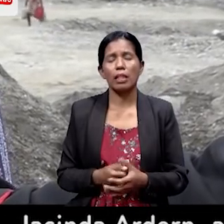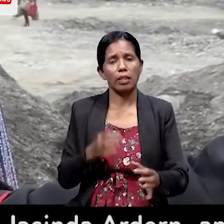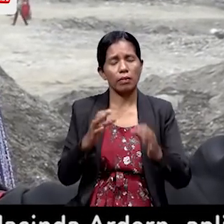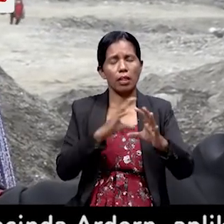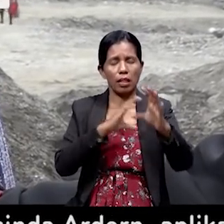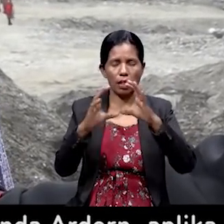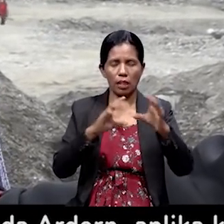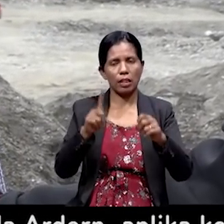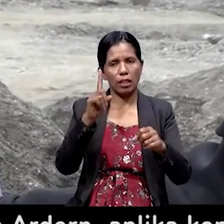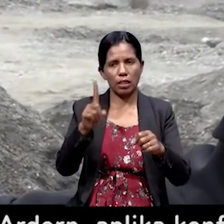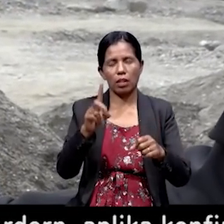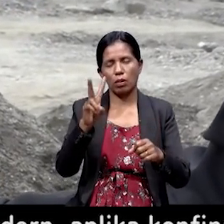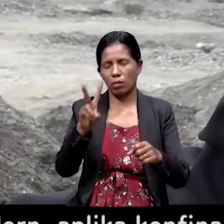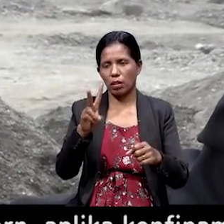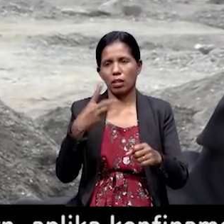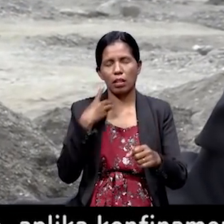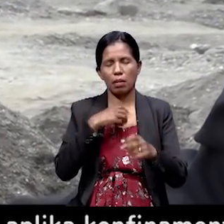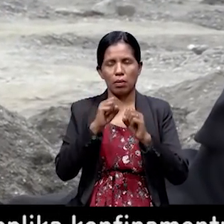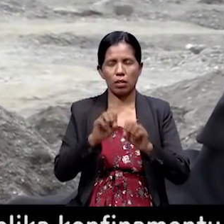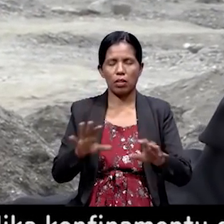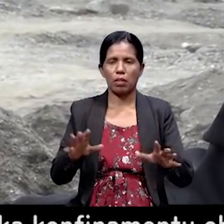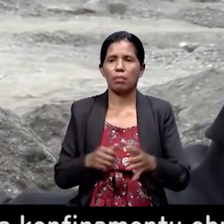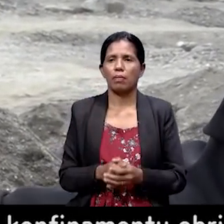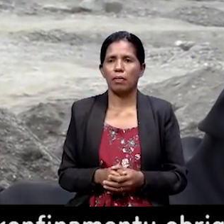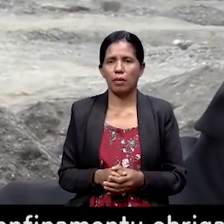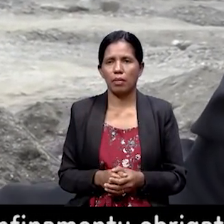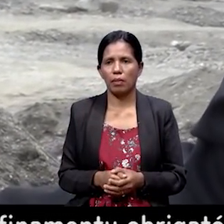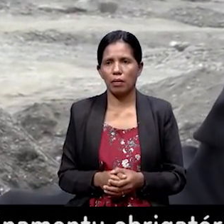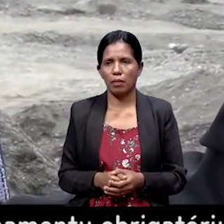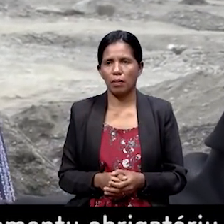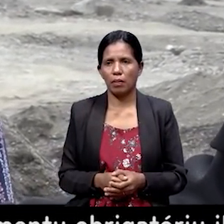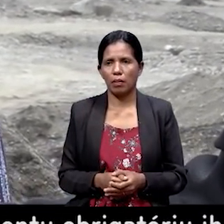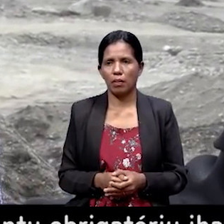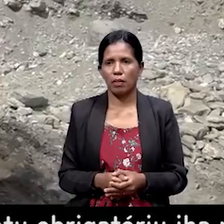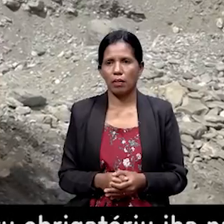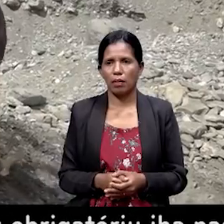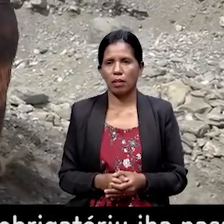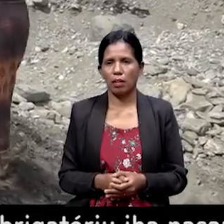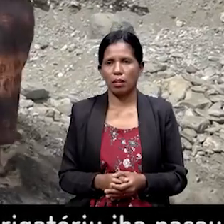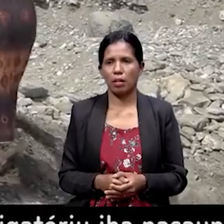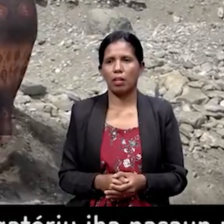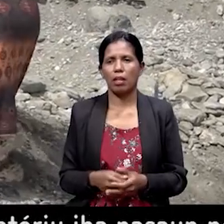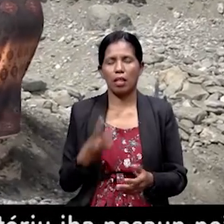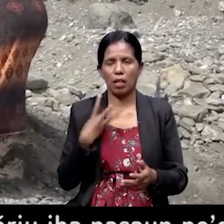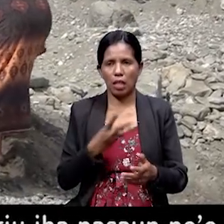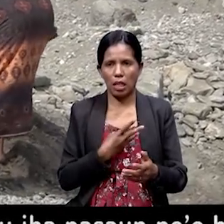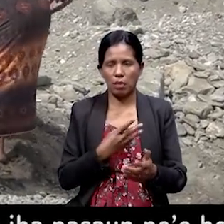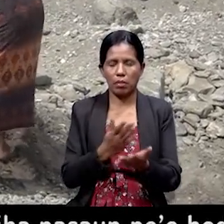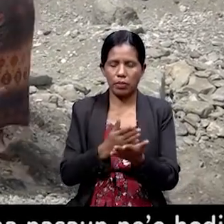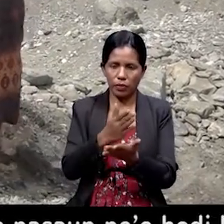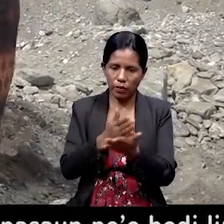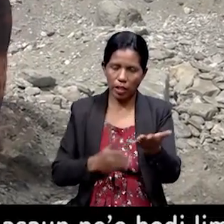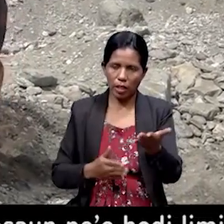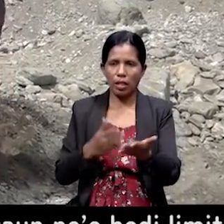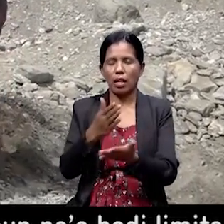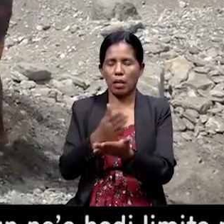ida ruah deh itu ni ami soen ham butuh para han sebe fahen niti be mina om mas mida